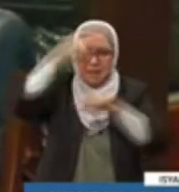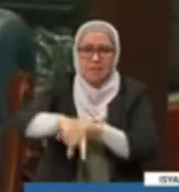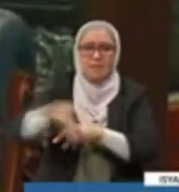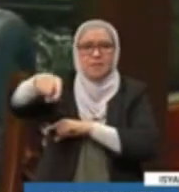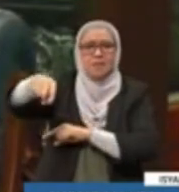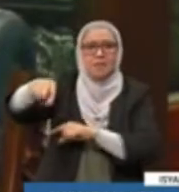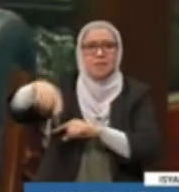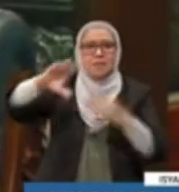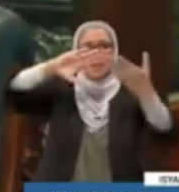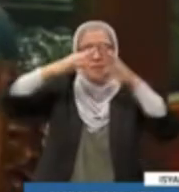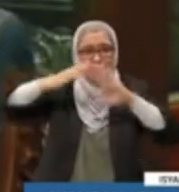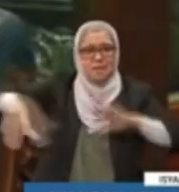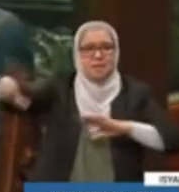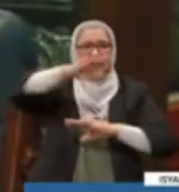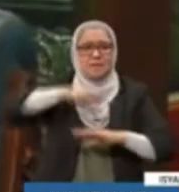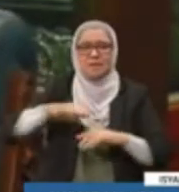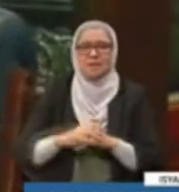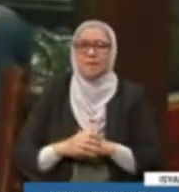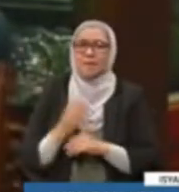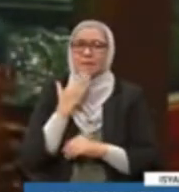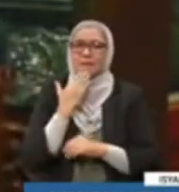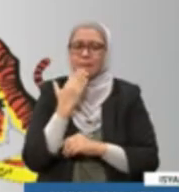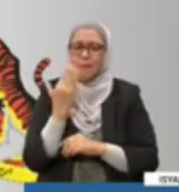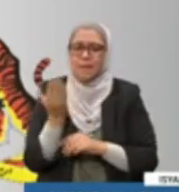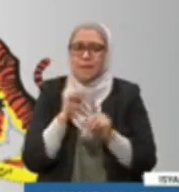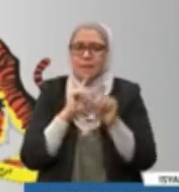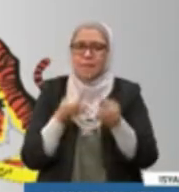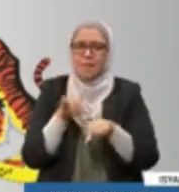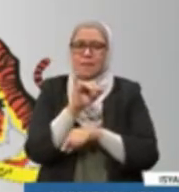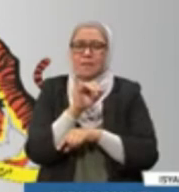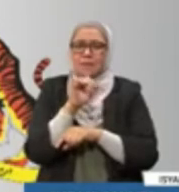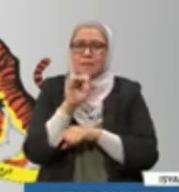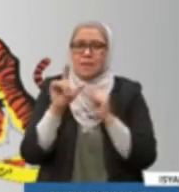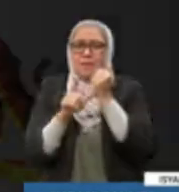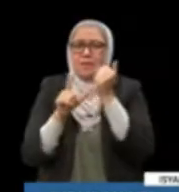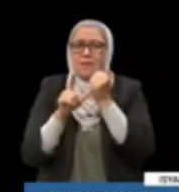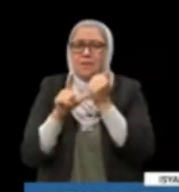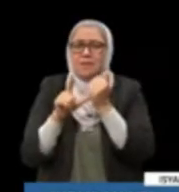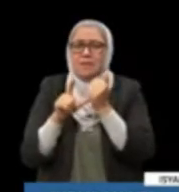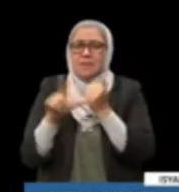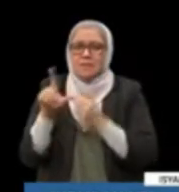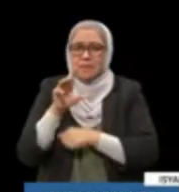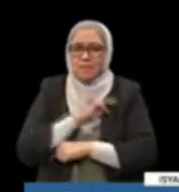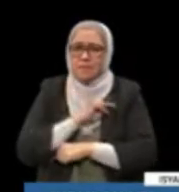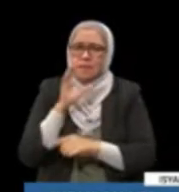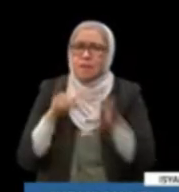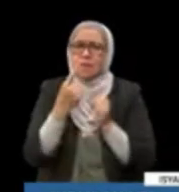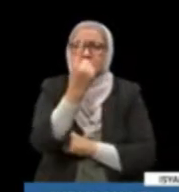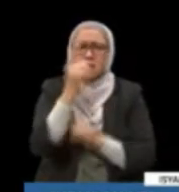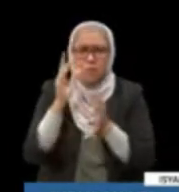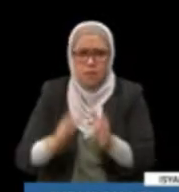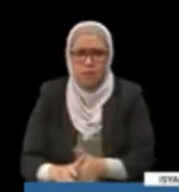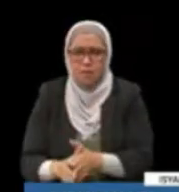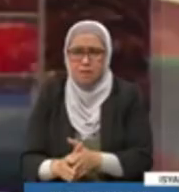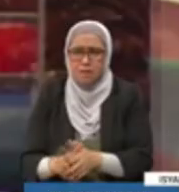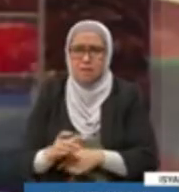disekitar Makasih tempat gym kasih jawaban bercerai menteri kalau cuma kurang eh jadi Apakah